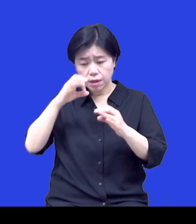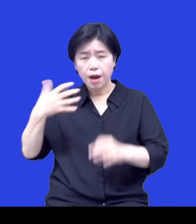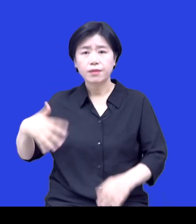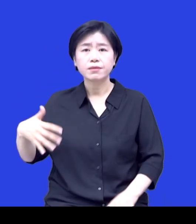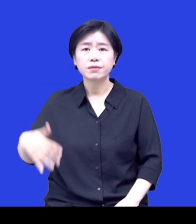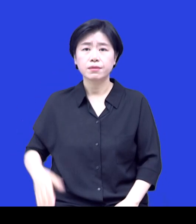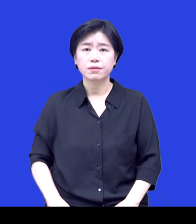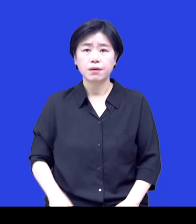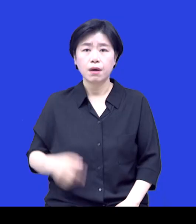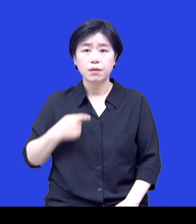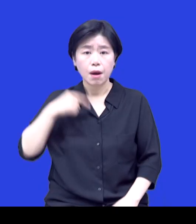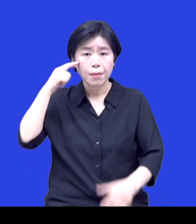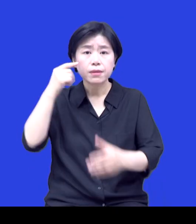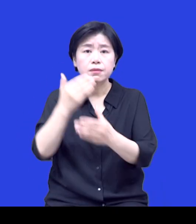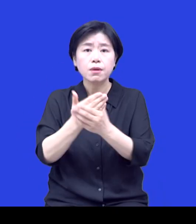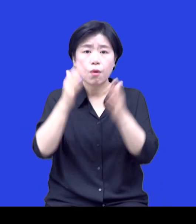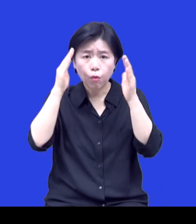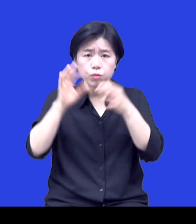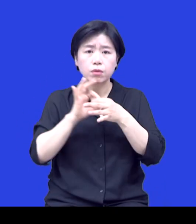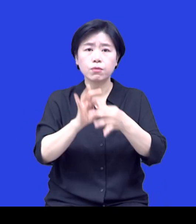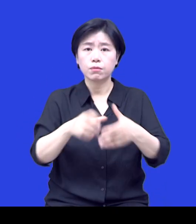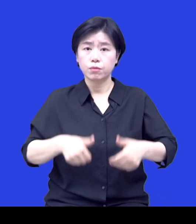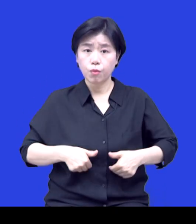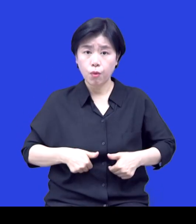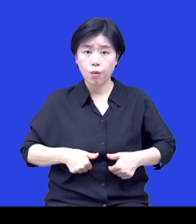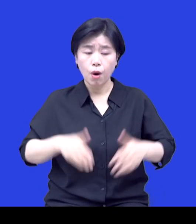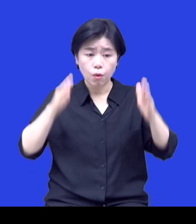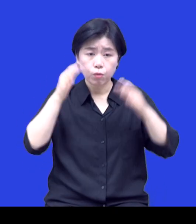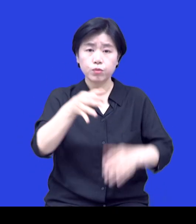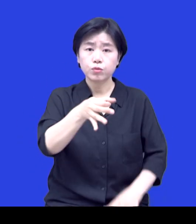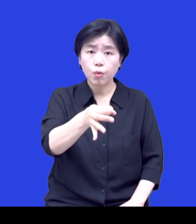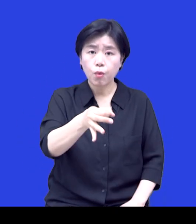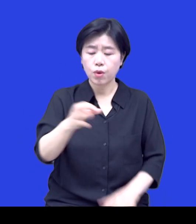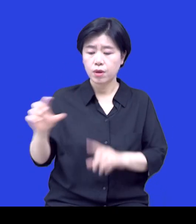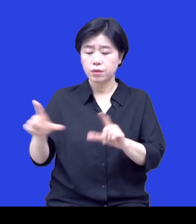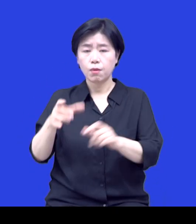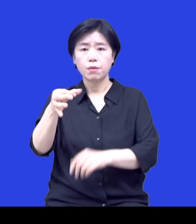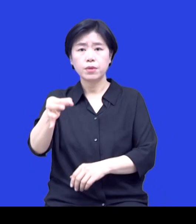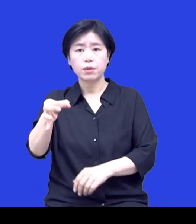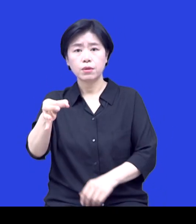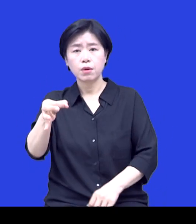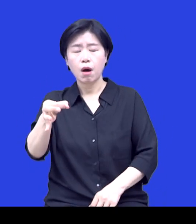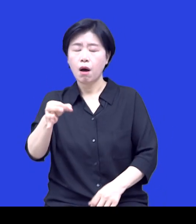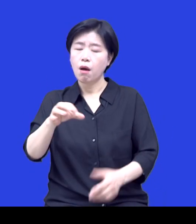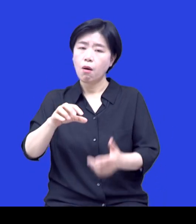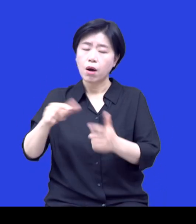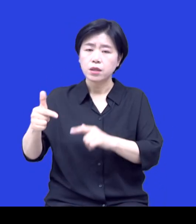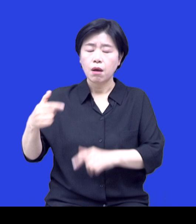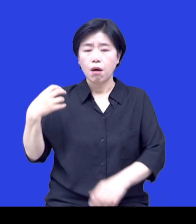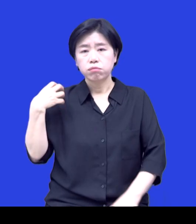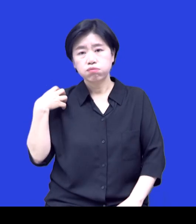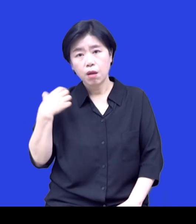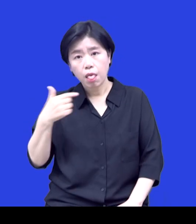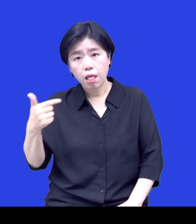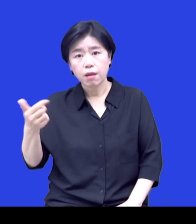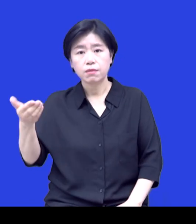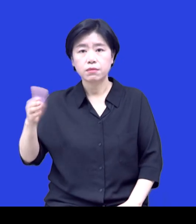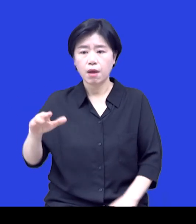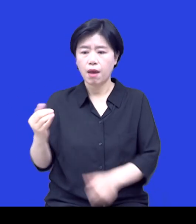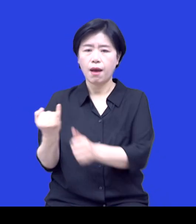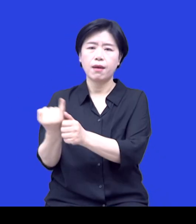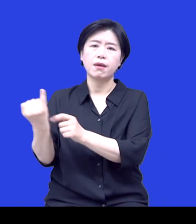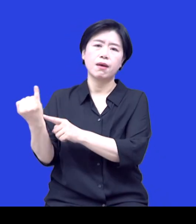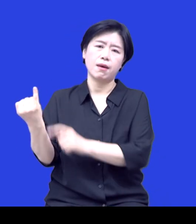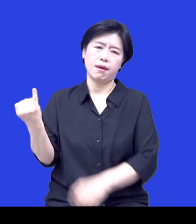과정 등록금도 내야 되고 막 그러는데 아내 앞에서 볼 면목이 없잖아요. 예. 그래도 안 그래도 이제